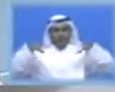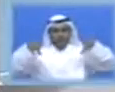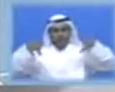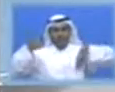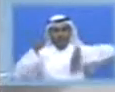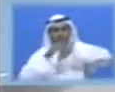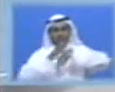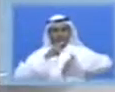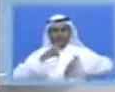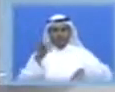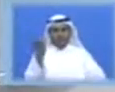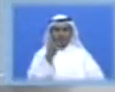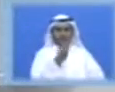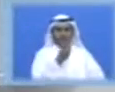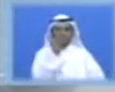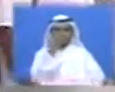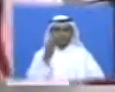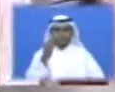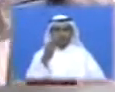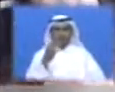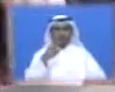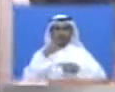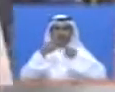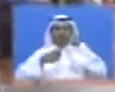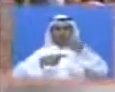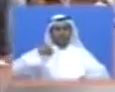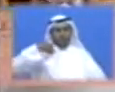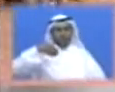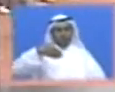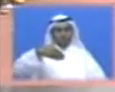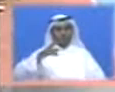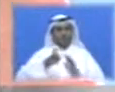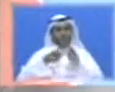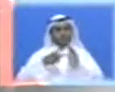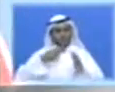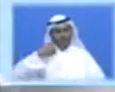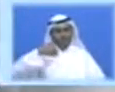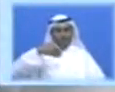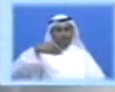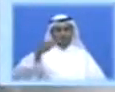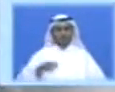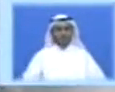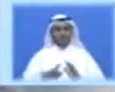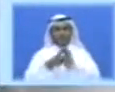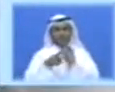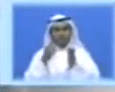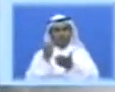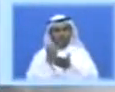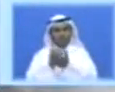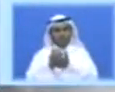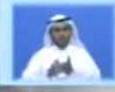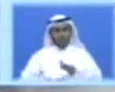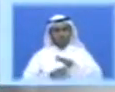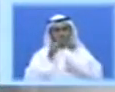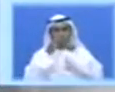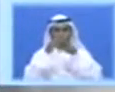في نسختها 35، وهي المرة الثانية على التوالي التي تحظى برعاية أبوية